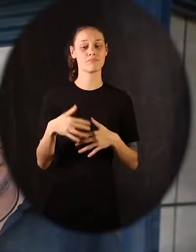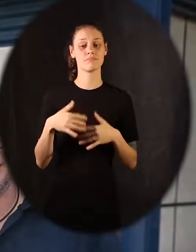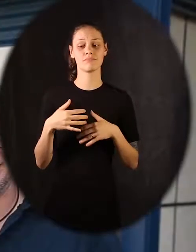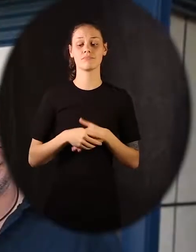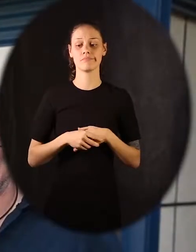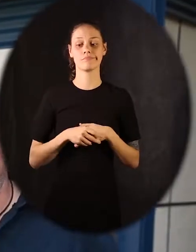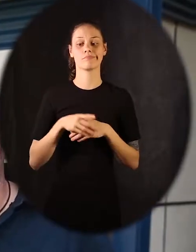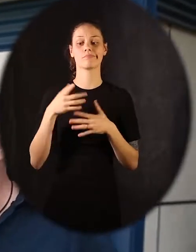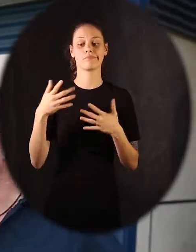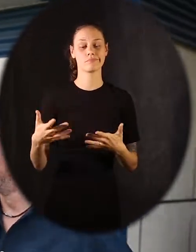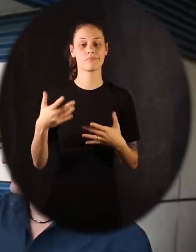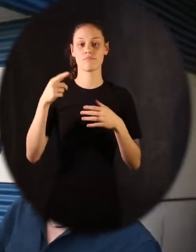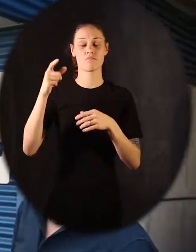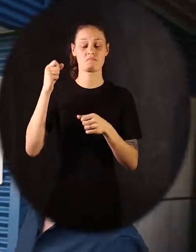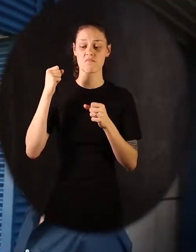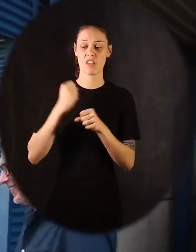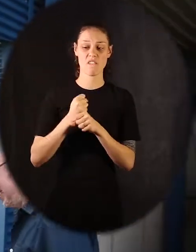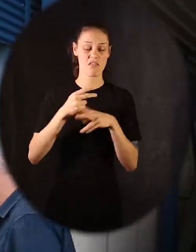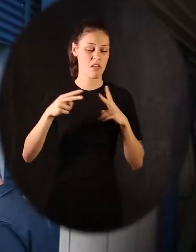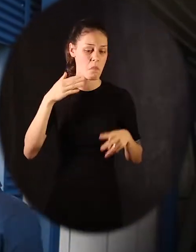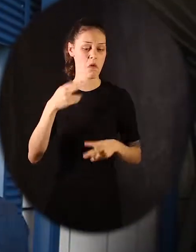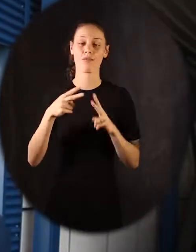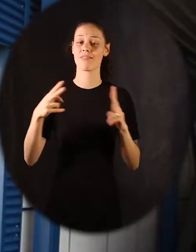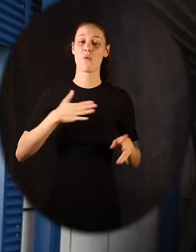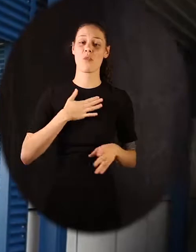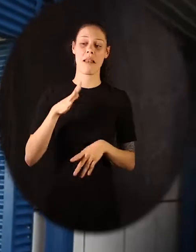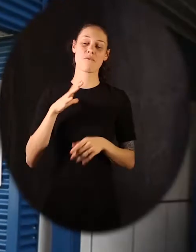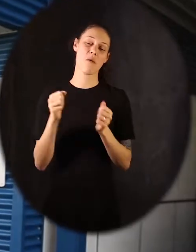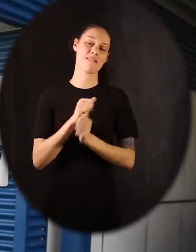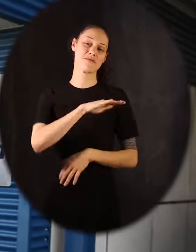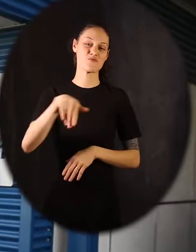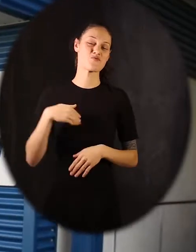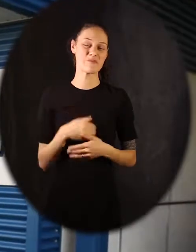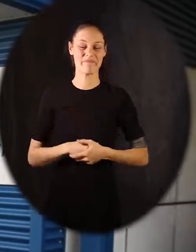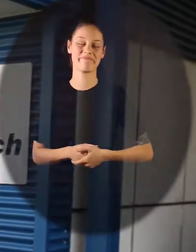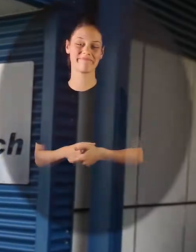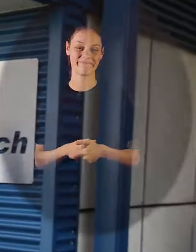Il est amplement en mesure de faire son travail. Donc, on est très content d'avoir Lucien avec nous.